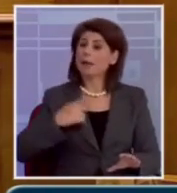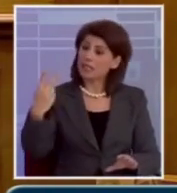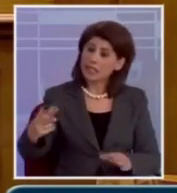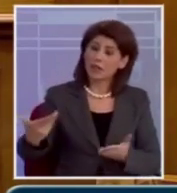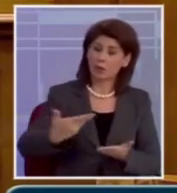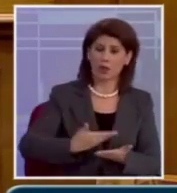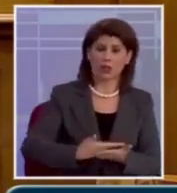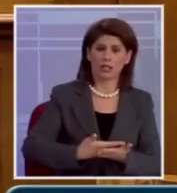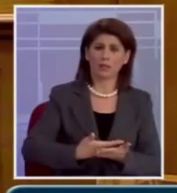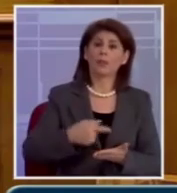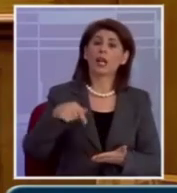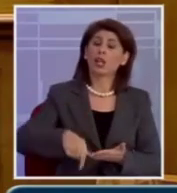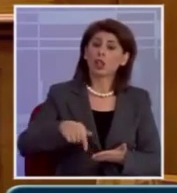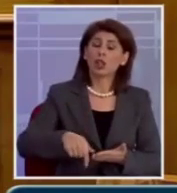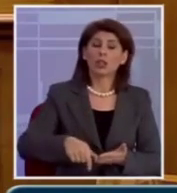προτάσεις. Τώρα,